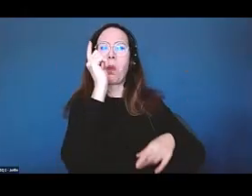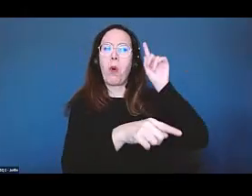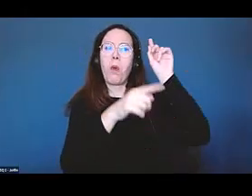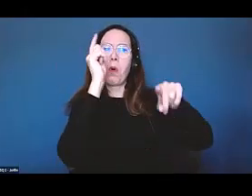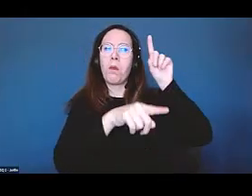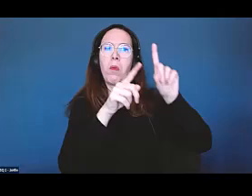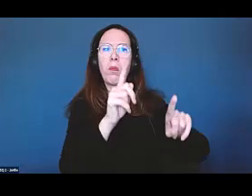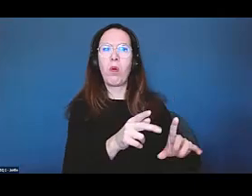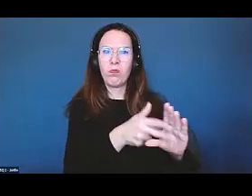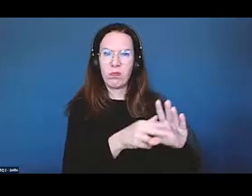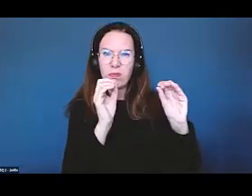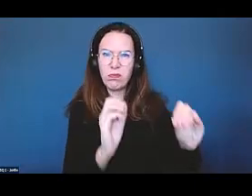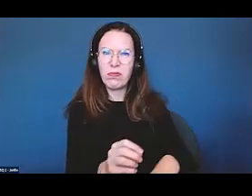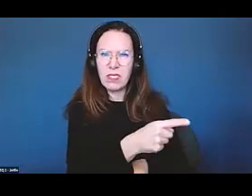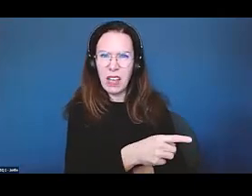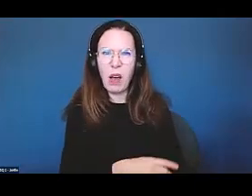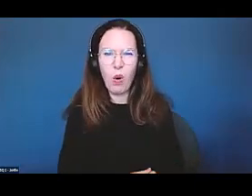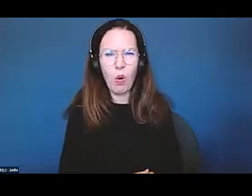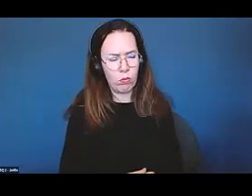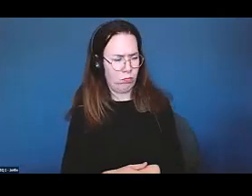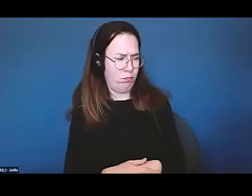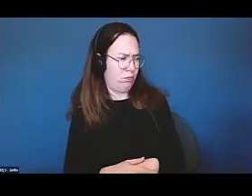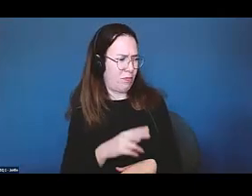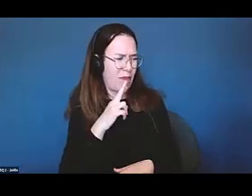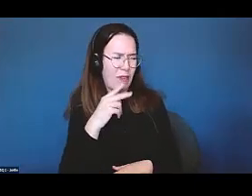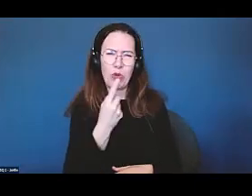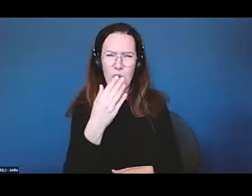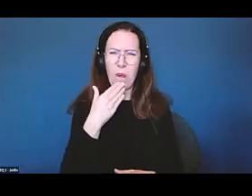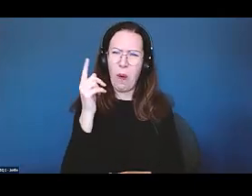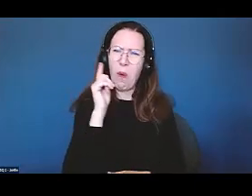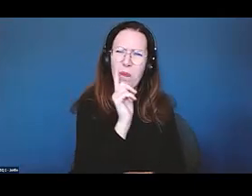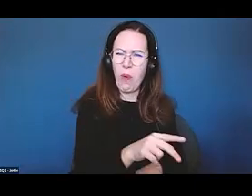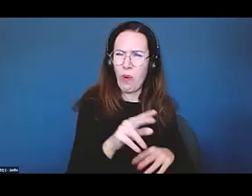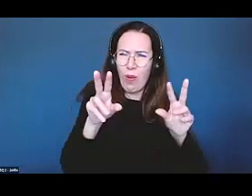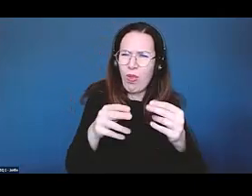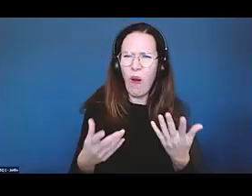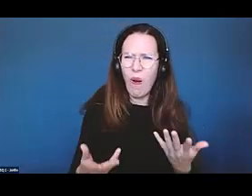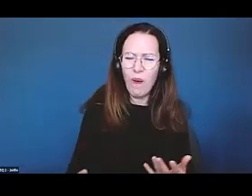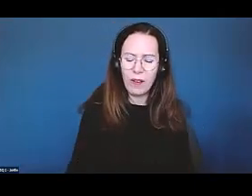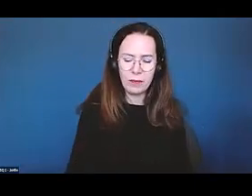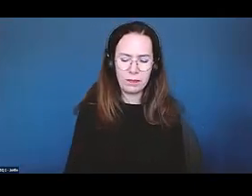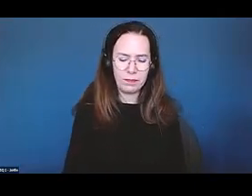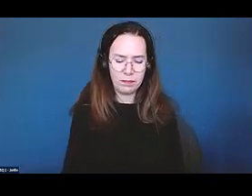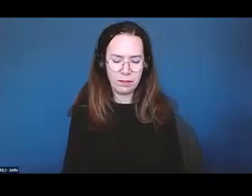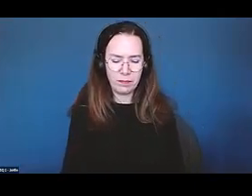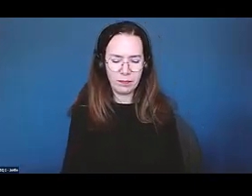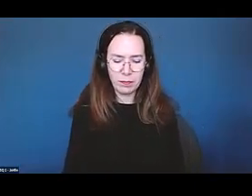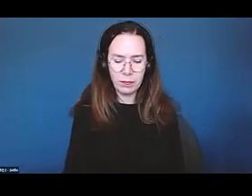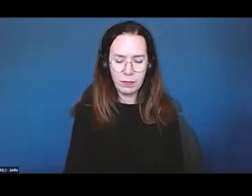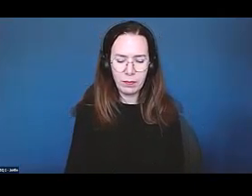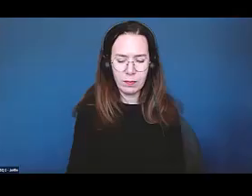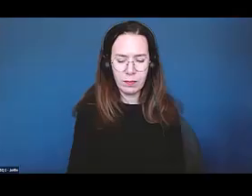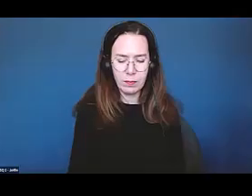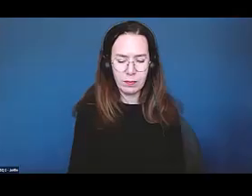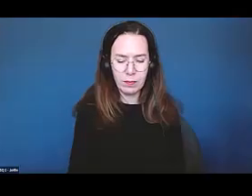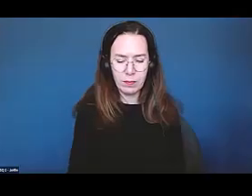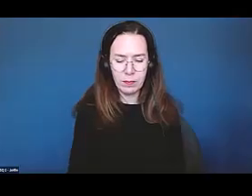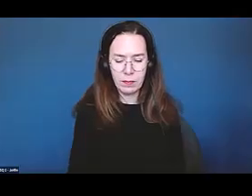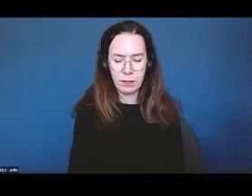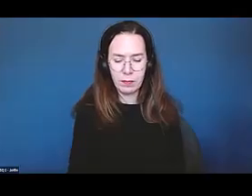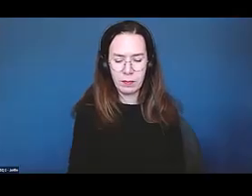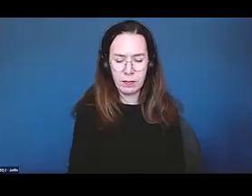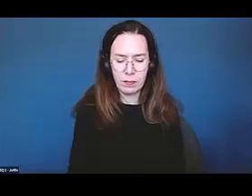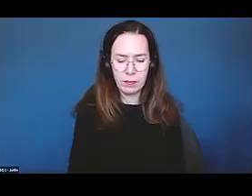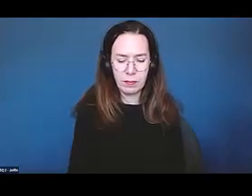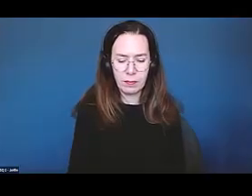qu'on prenait pour elle et qui n'étaient pas nécessairement prises avec elle. Et lorsqu'elle a